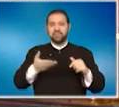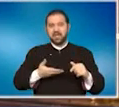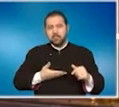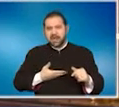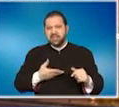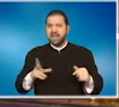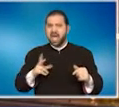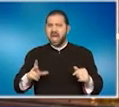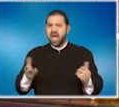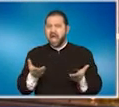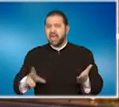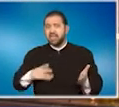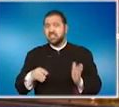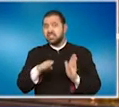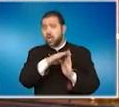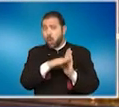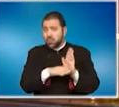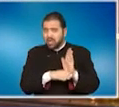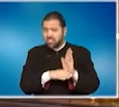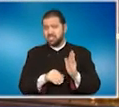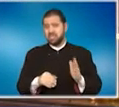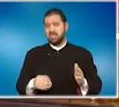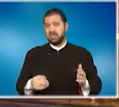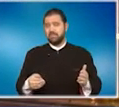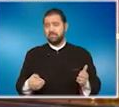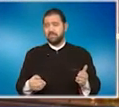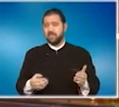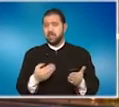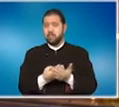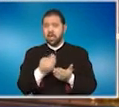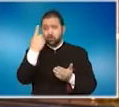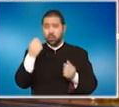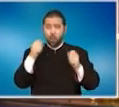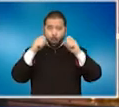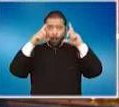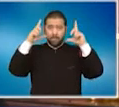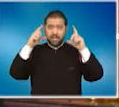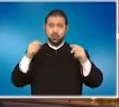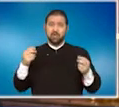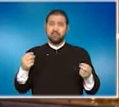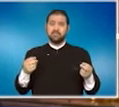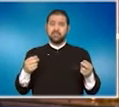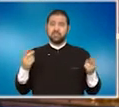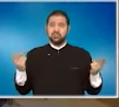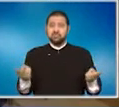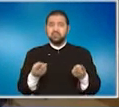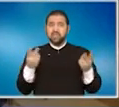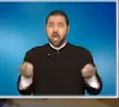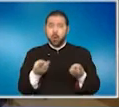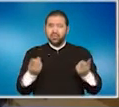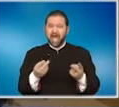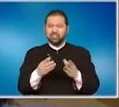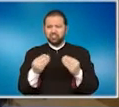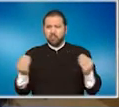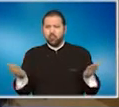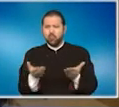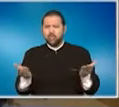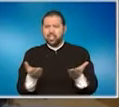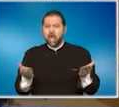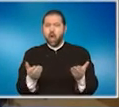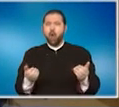condițiile împlinirii unor minuni și vorbim atât de minunea cunoscută, recunoscută și poate căutată, de ce nu mai multe ori aceea văzută a vindecărilor, a